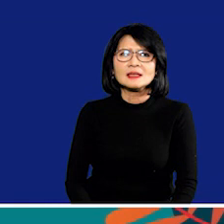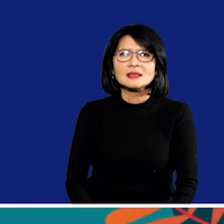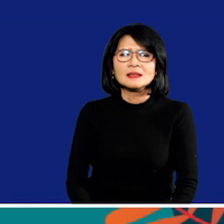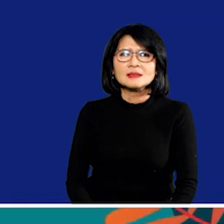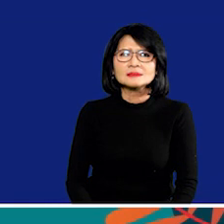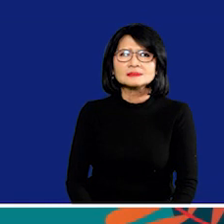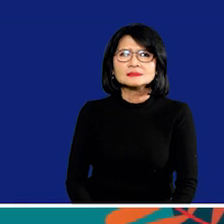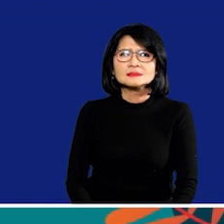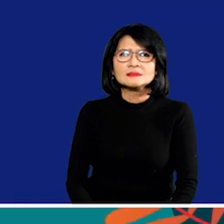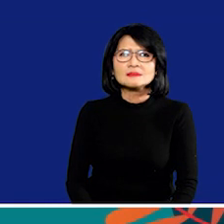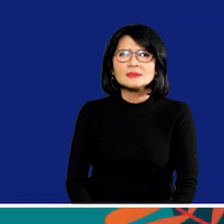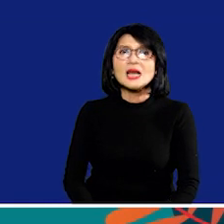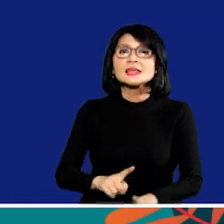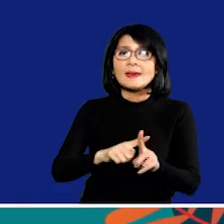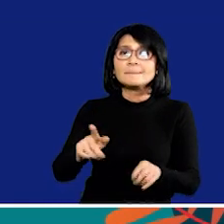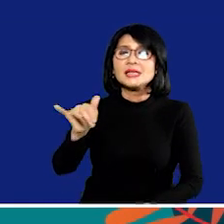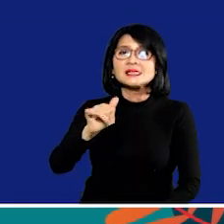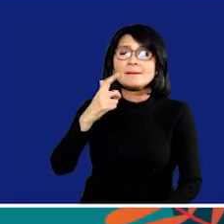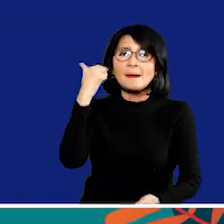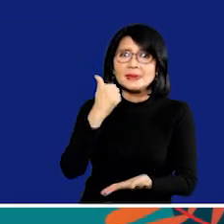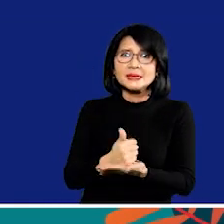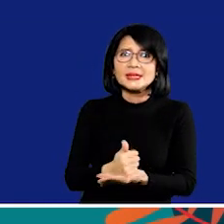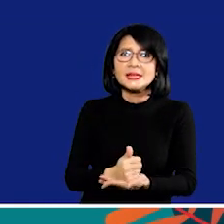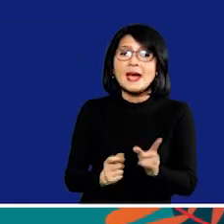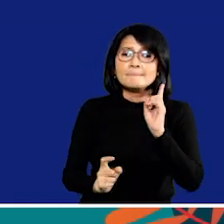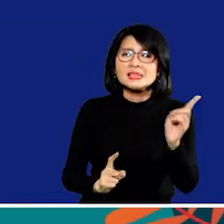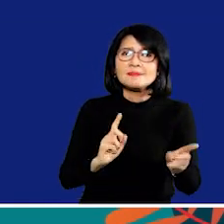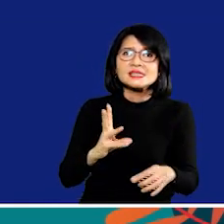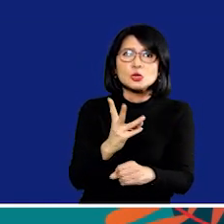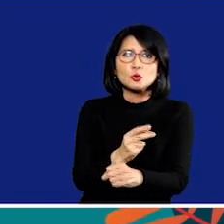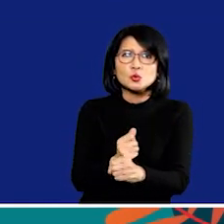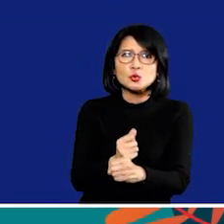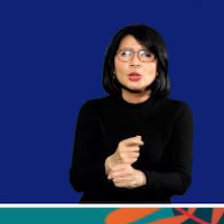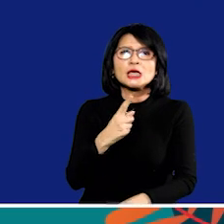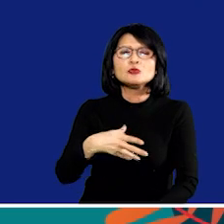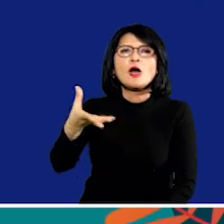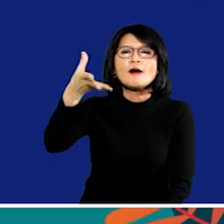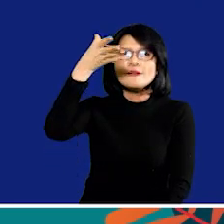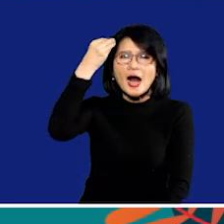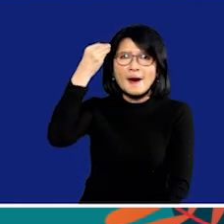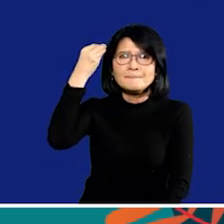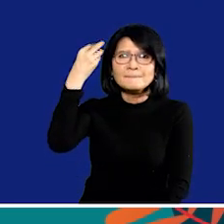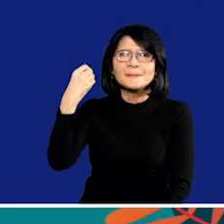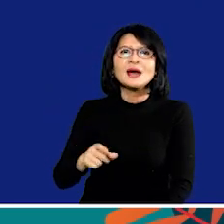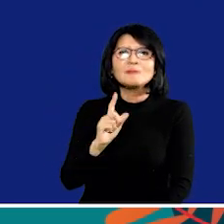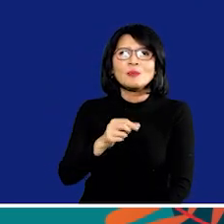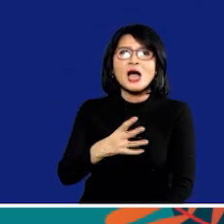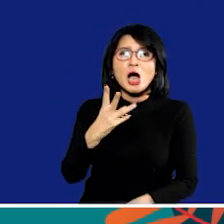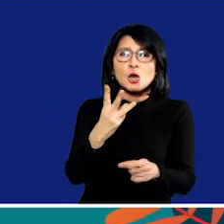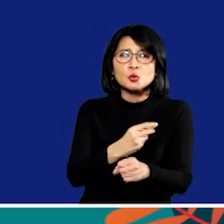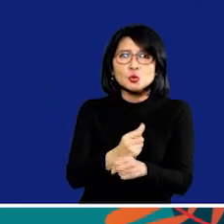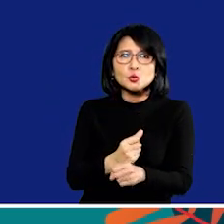sekolah. Tapi juga sama pentingnya bahwa setiap guru itu juga mengerti dalam dirinya bahwa dia itu juga